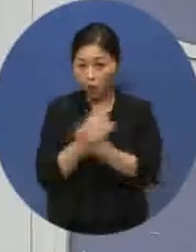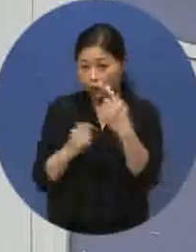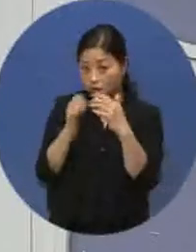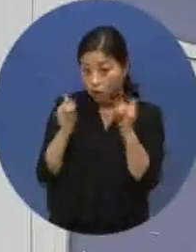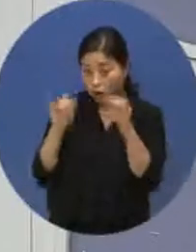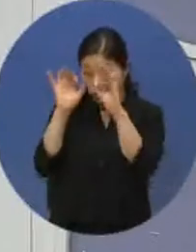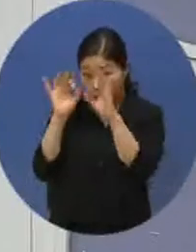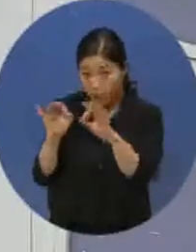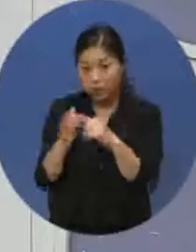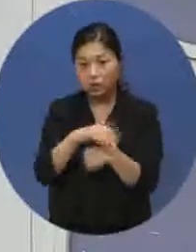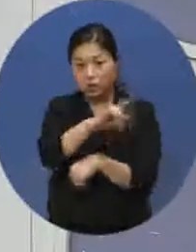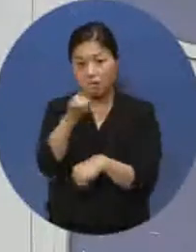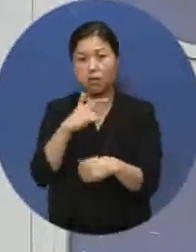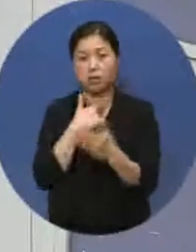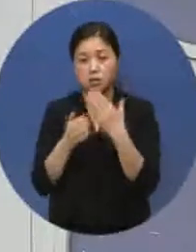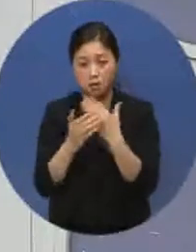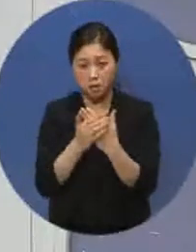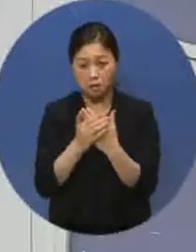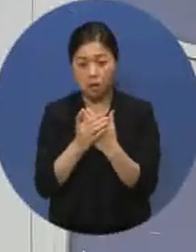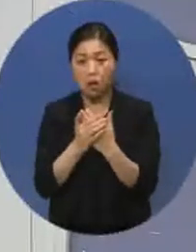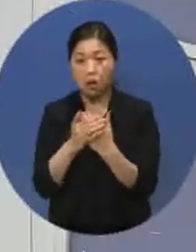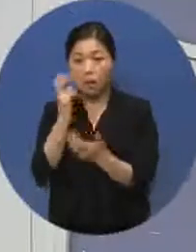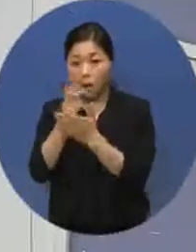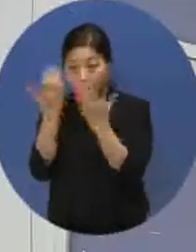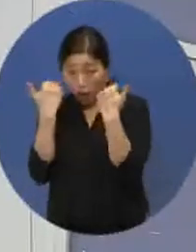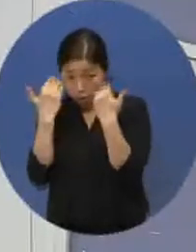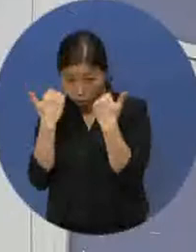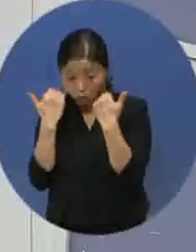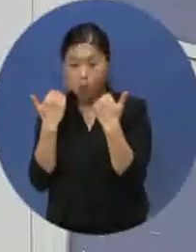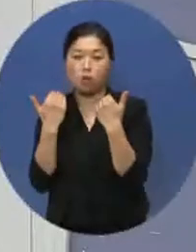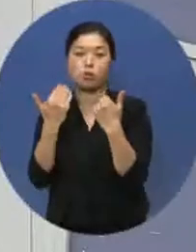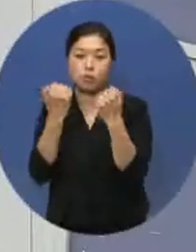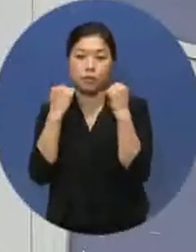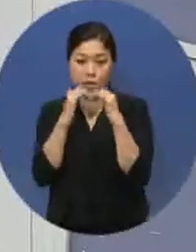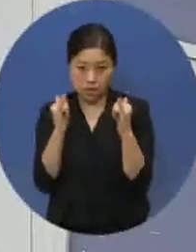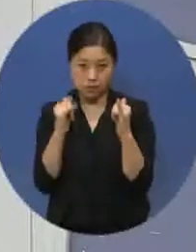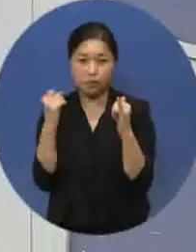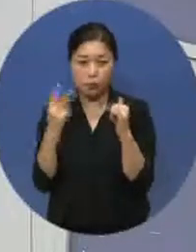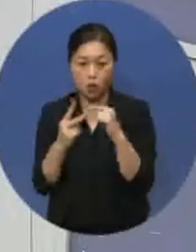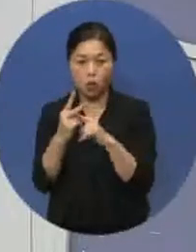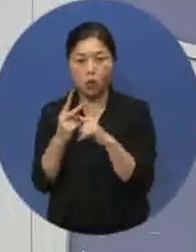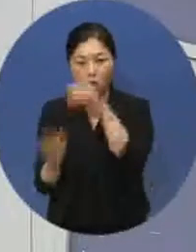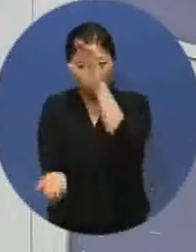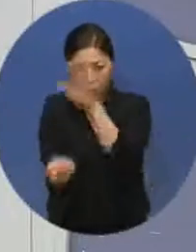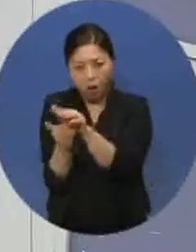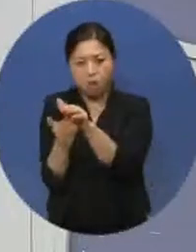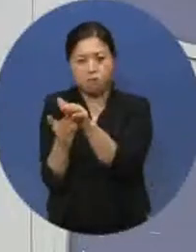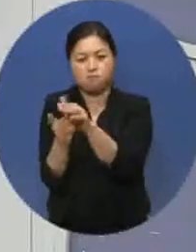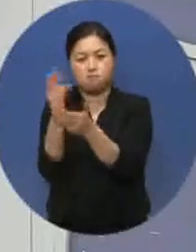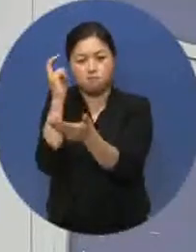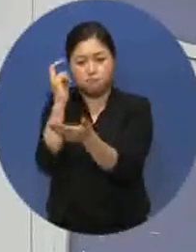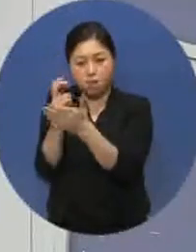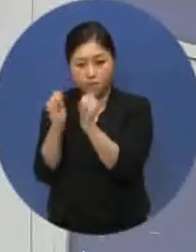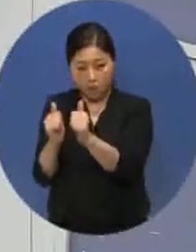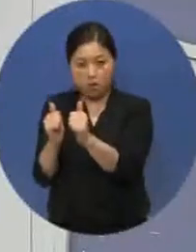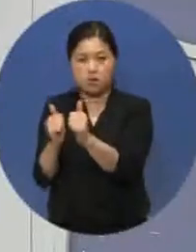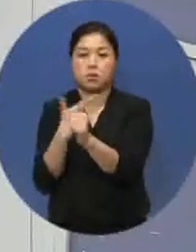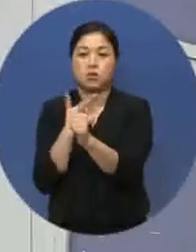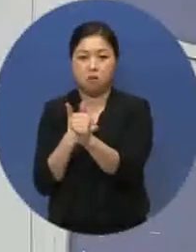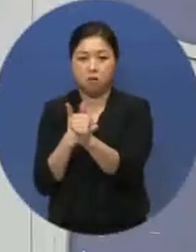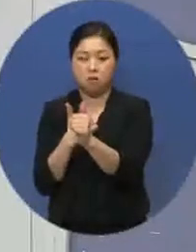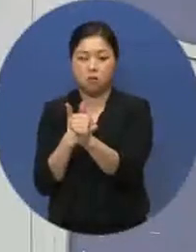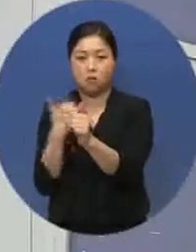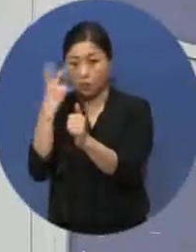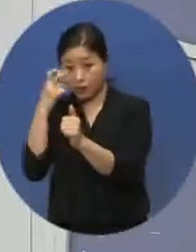정말 다양한 경험, 로스쿨 출신 변호사부터 고위 법관이나 검찰을 경험한 변호사까지